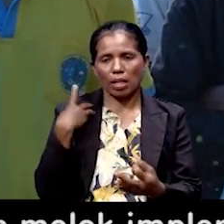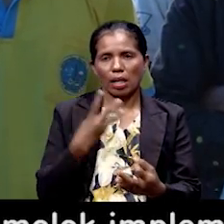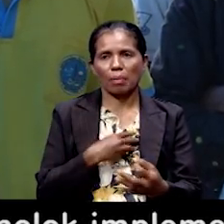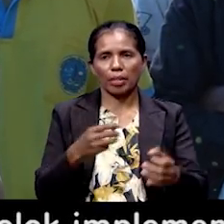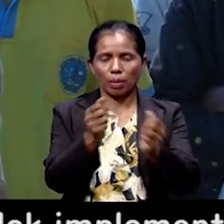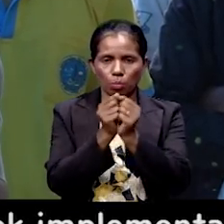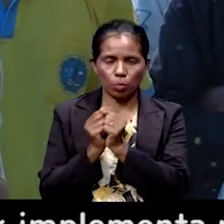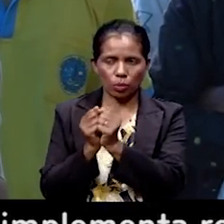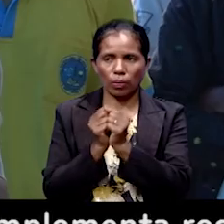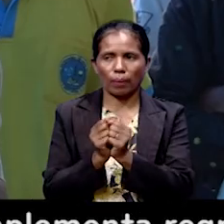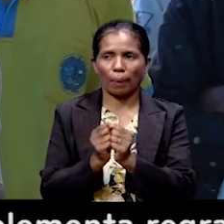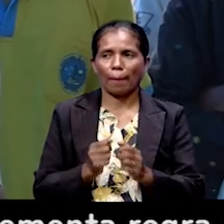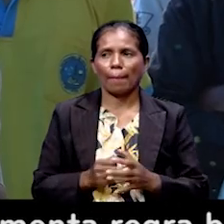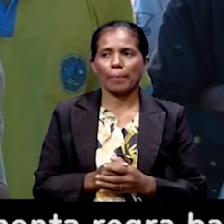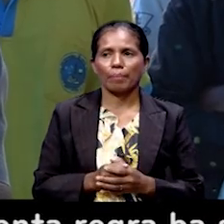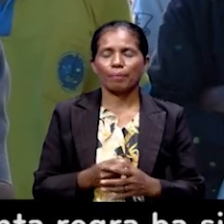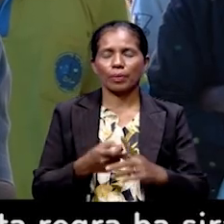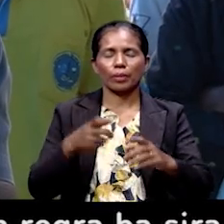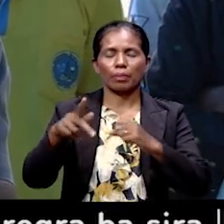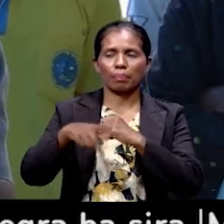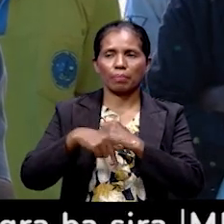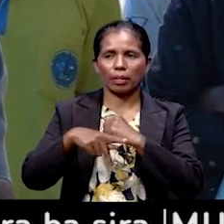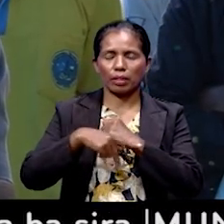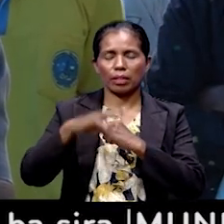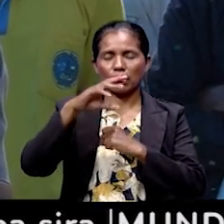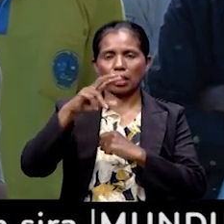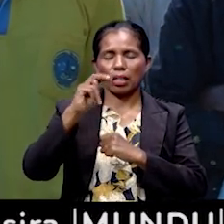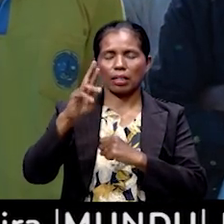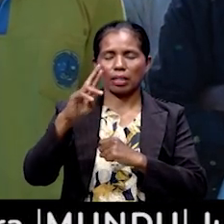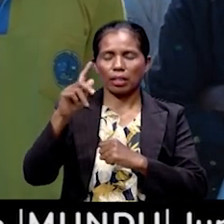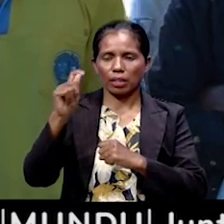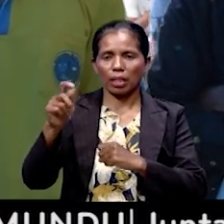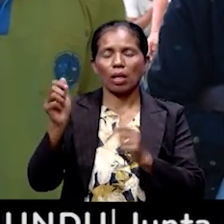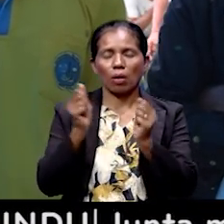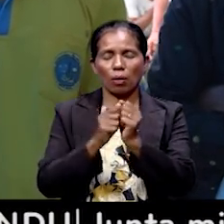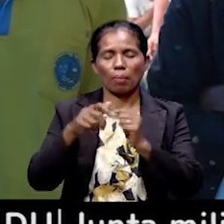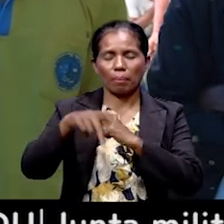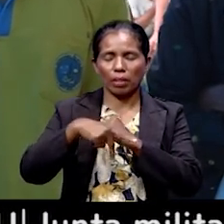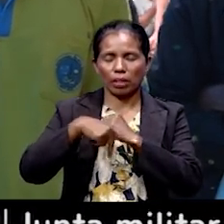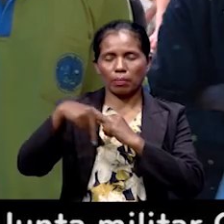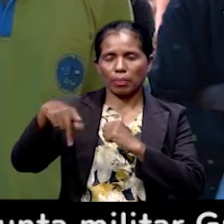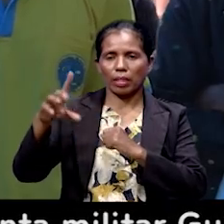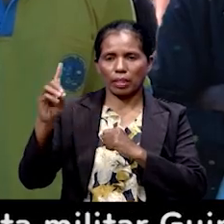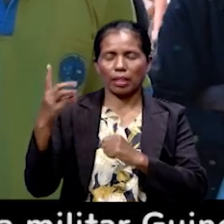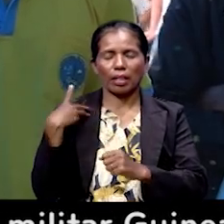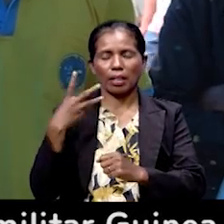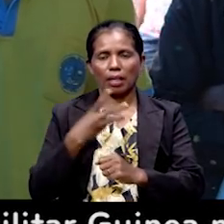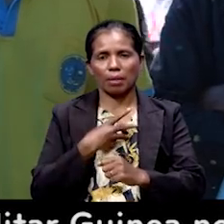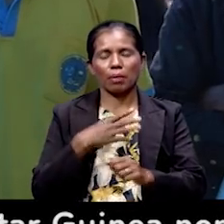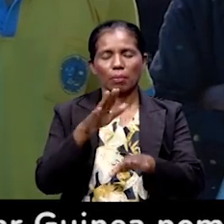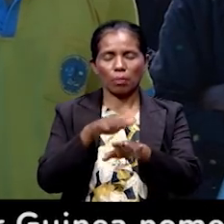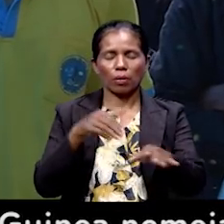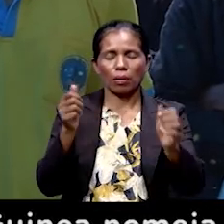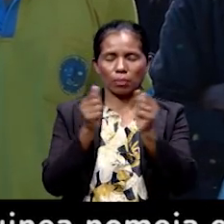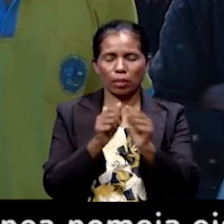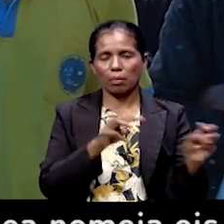hamutuk husi partidu CNRT ho partidu PD ami organiza malu ohin ami afirma amni